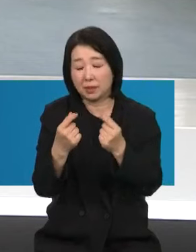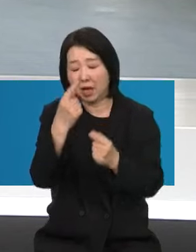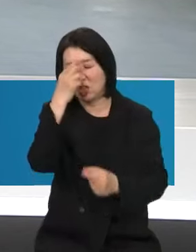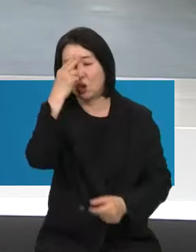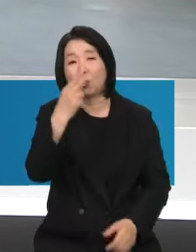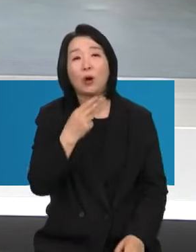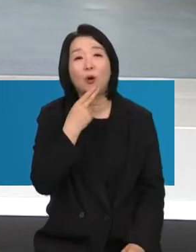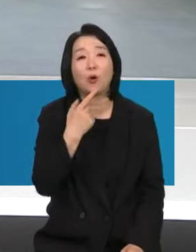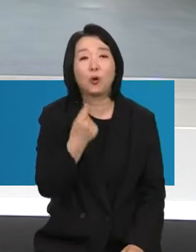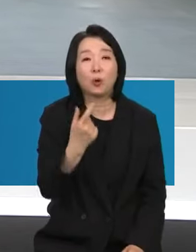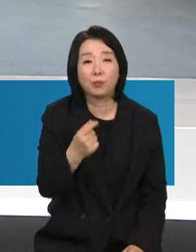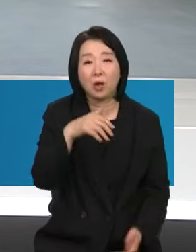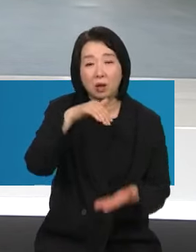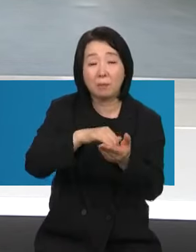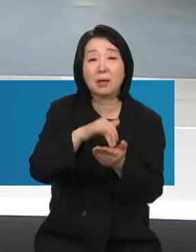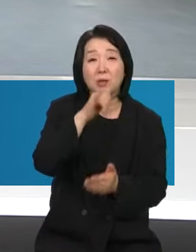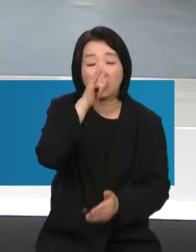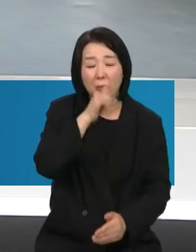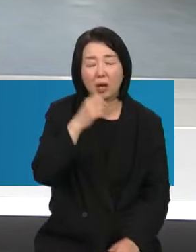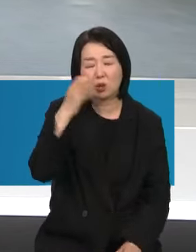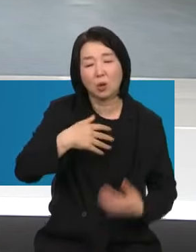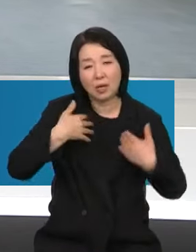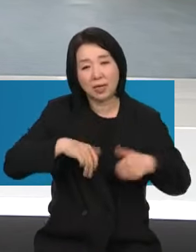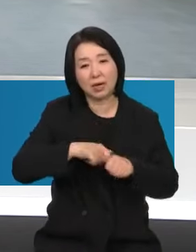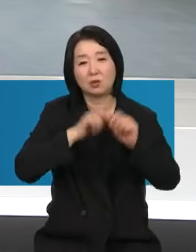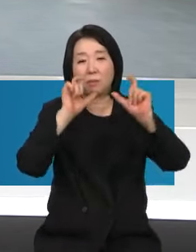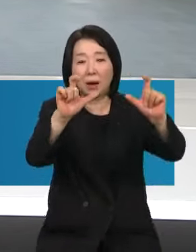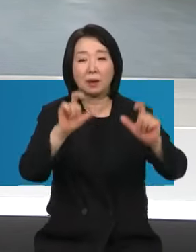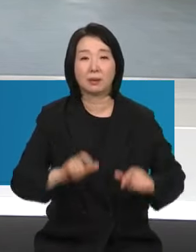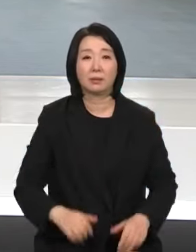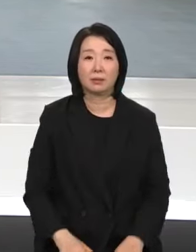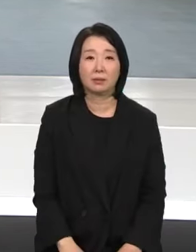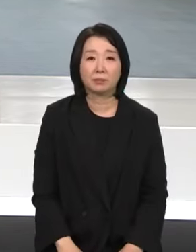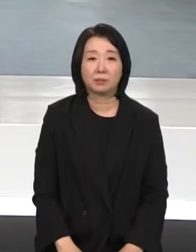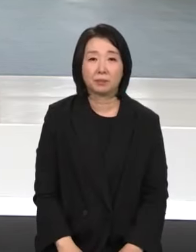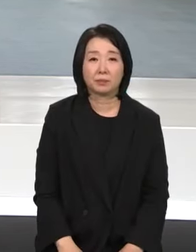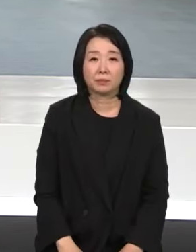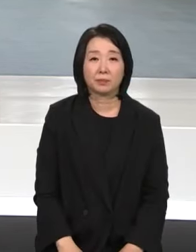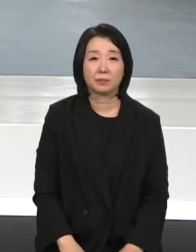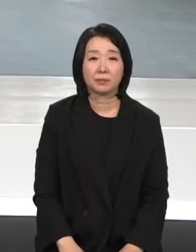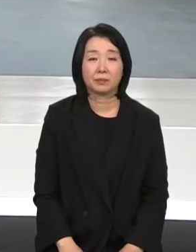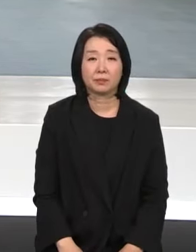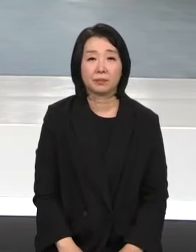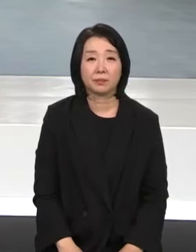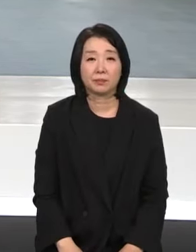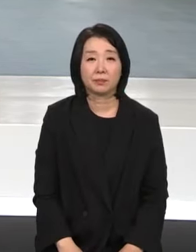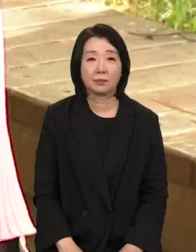전과가 없고 반성하고 있다며 방망이 처벌을 내렸습니다 한민정